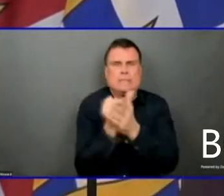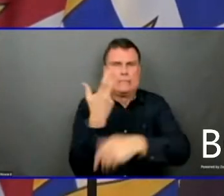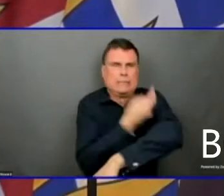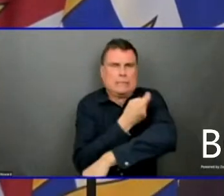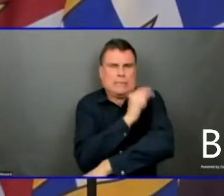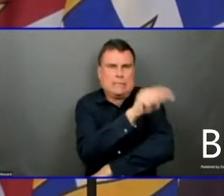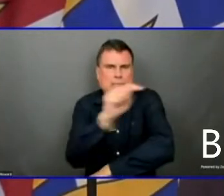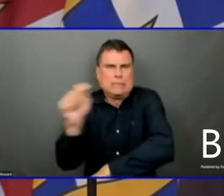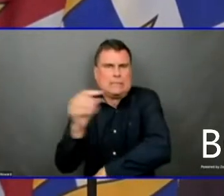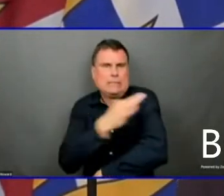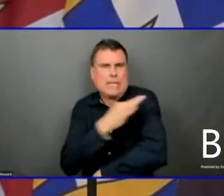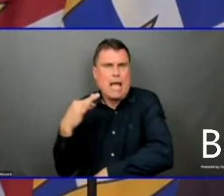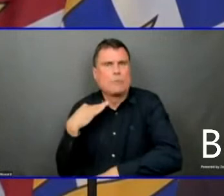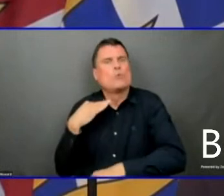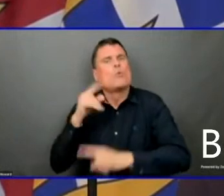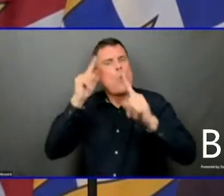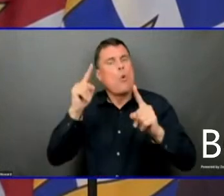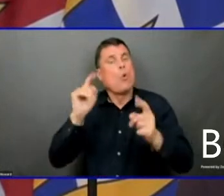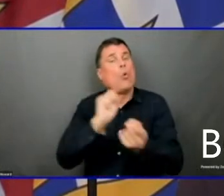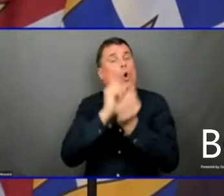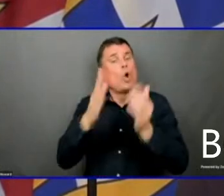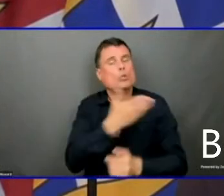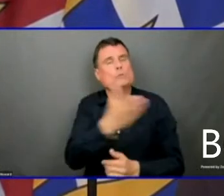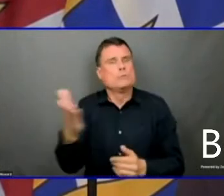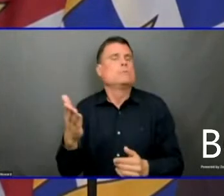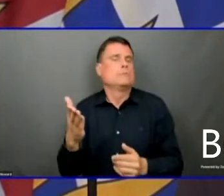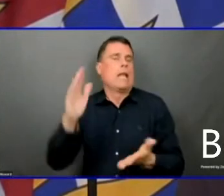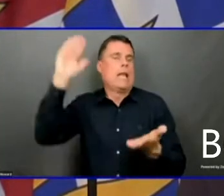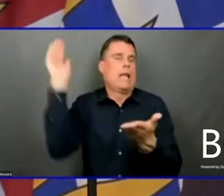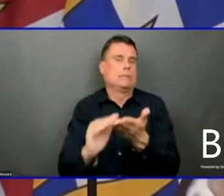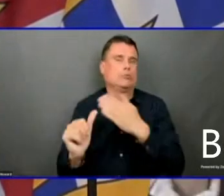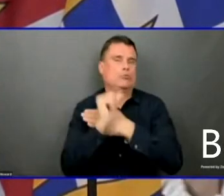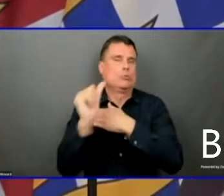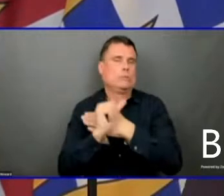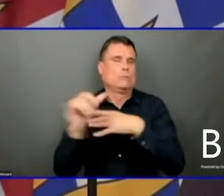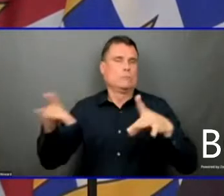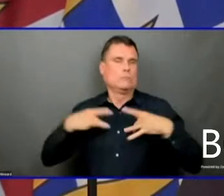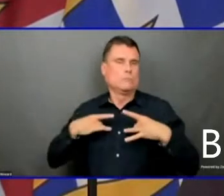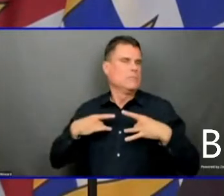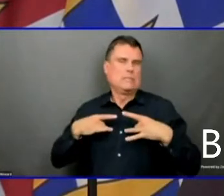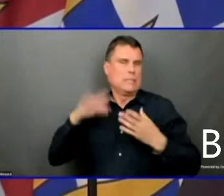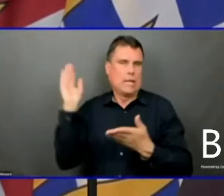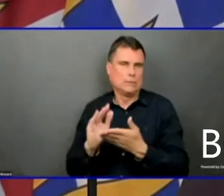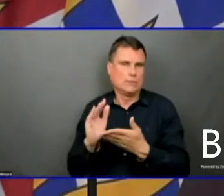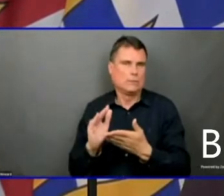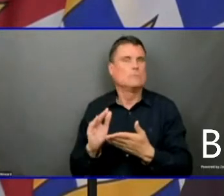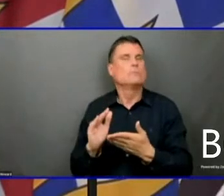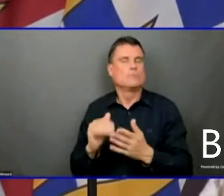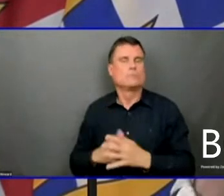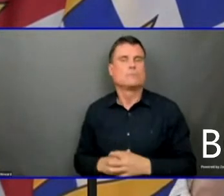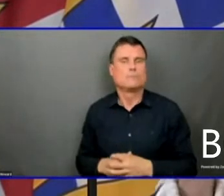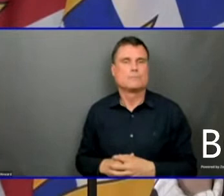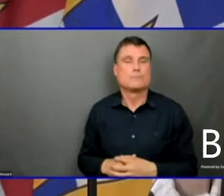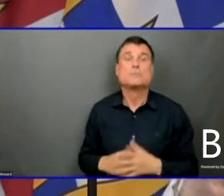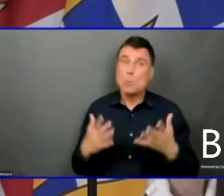陆特别是和阿省相邻的这些矿发生了很多爆发。